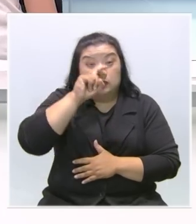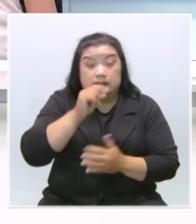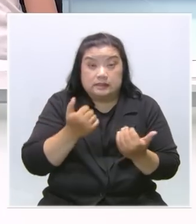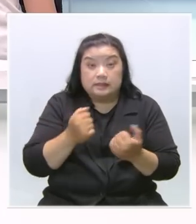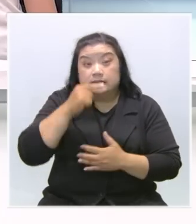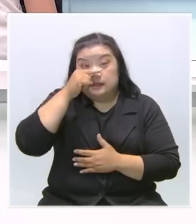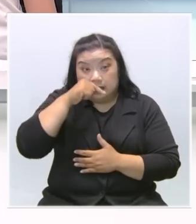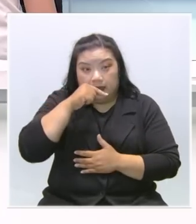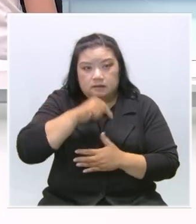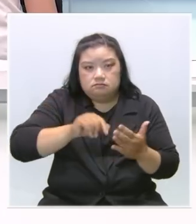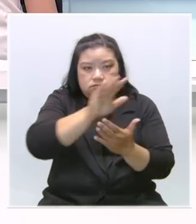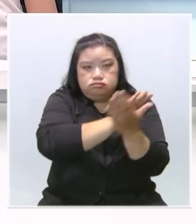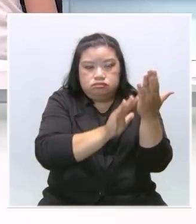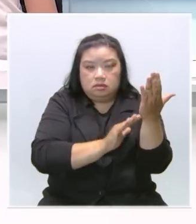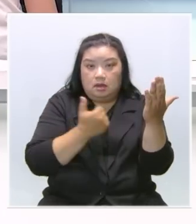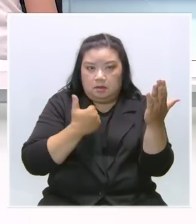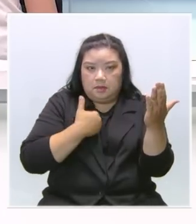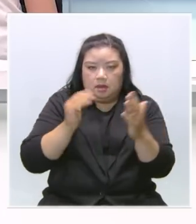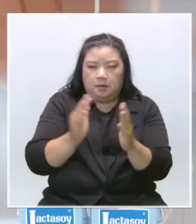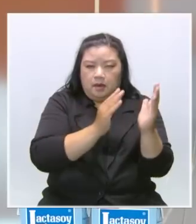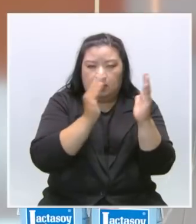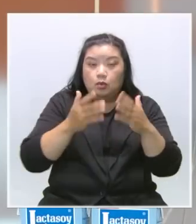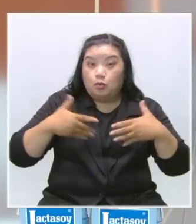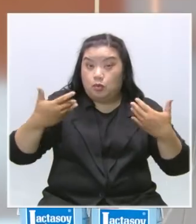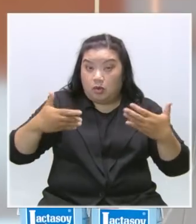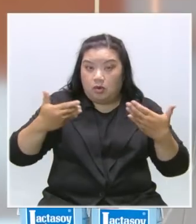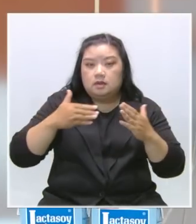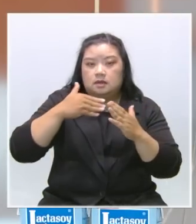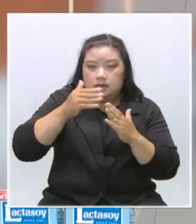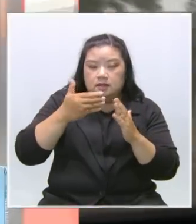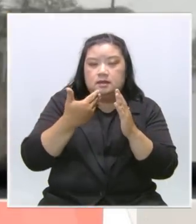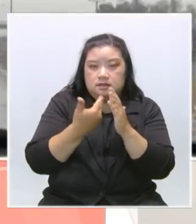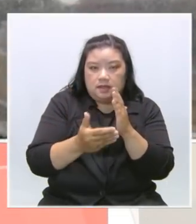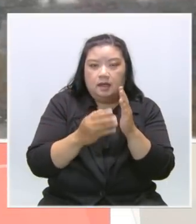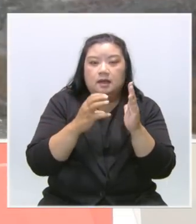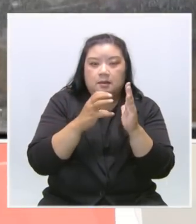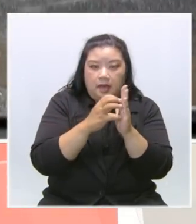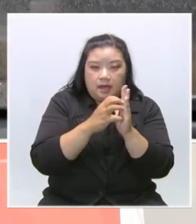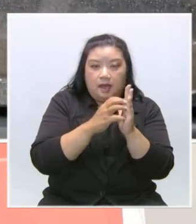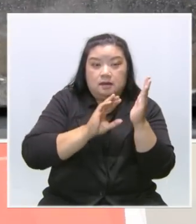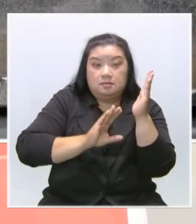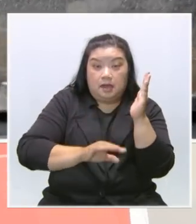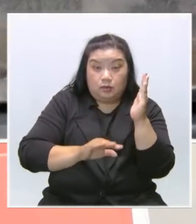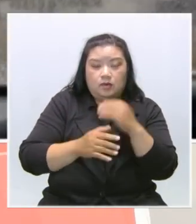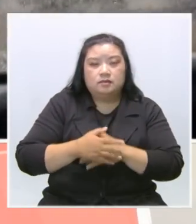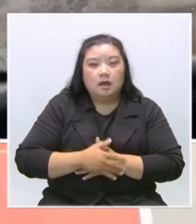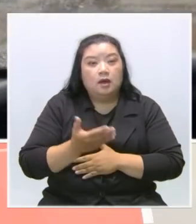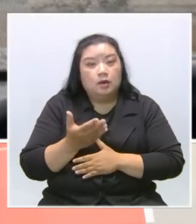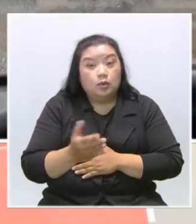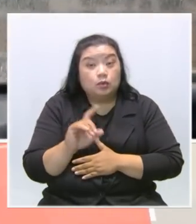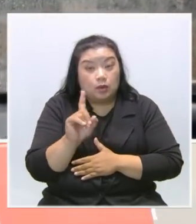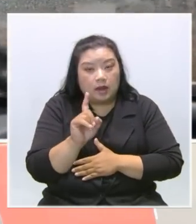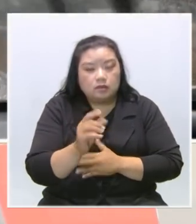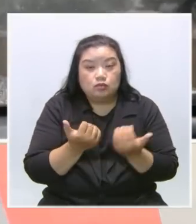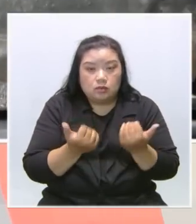องประเทศไยจะเผชิญกับพายุรดร้อนไม่วจะเป็ภาคเหื้อ ภาอสาร ภาคกลาง และภาคตวนออกมาตดน้กหน่อยว่าจัหวท